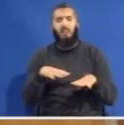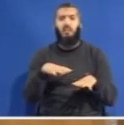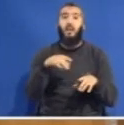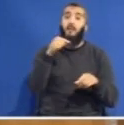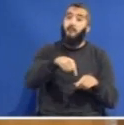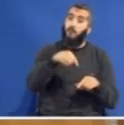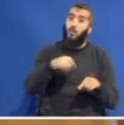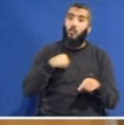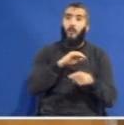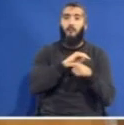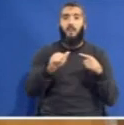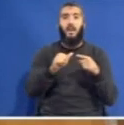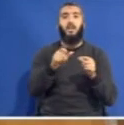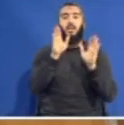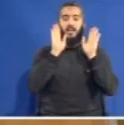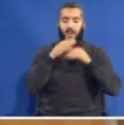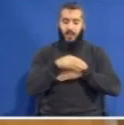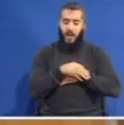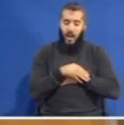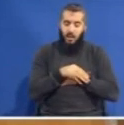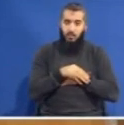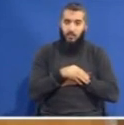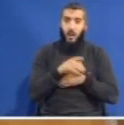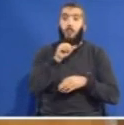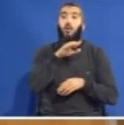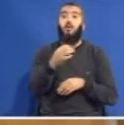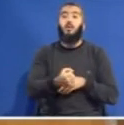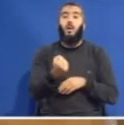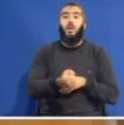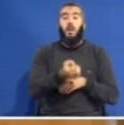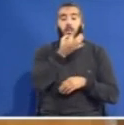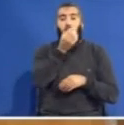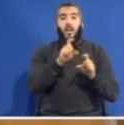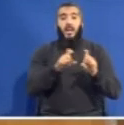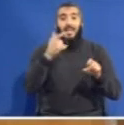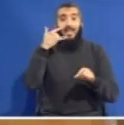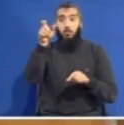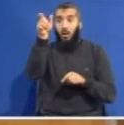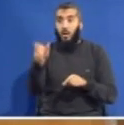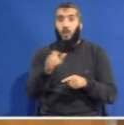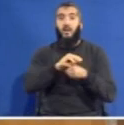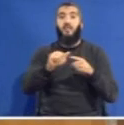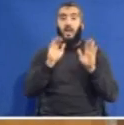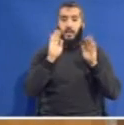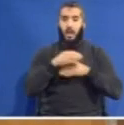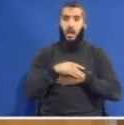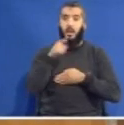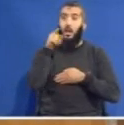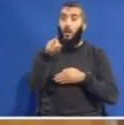عليه الصلاة والسلام: من أقامها فقد أقام الدين، ومن تركها فقد هدم